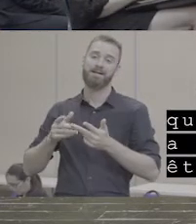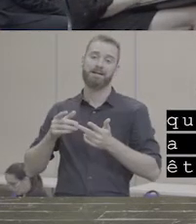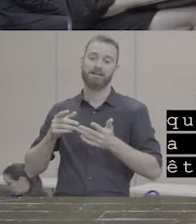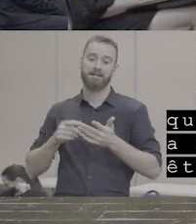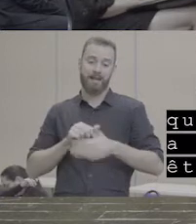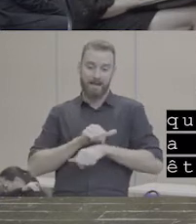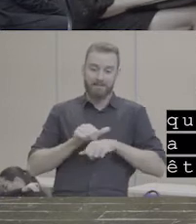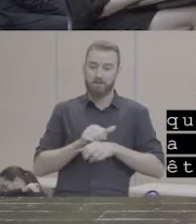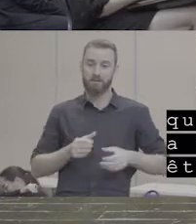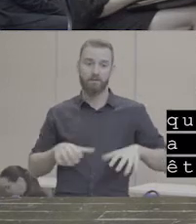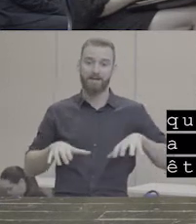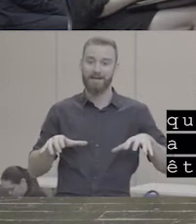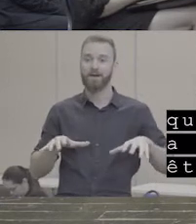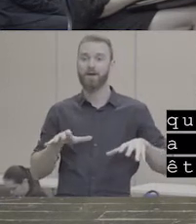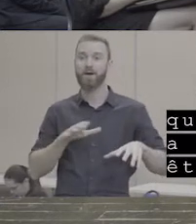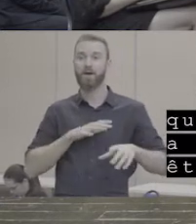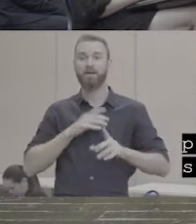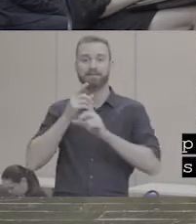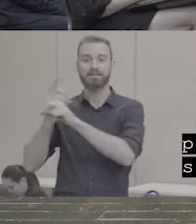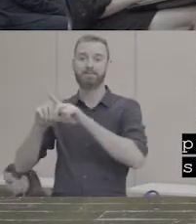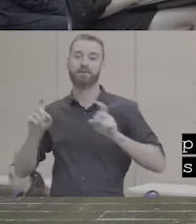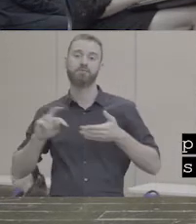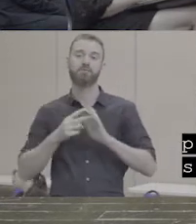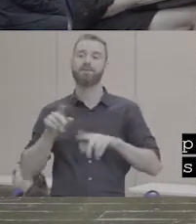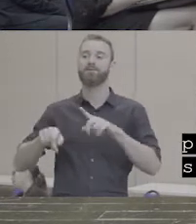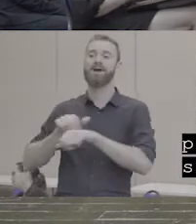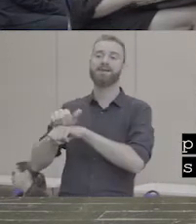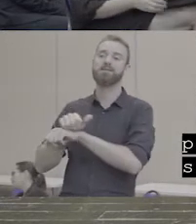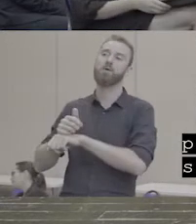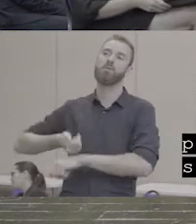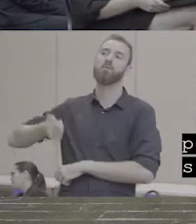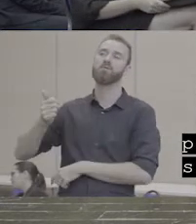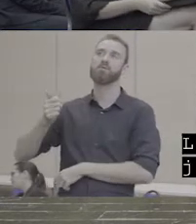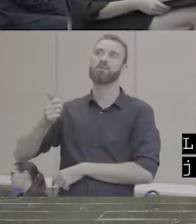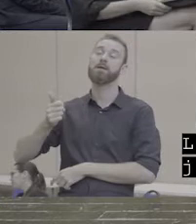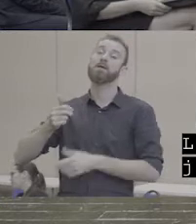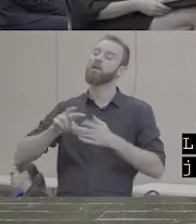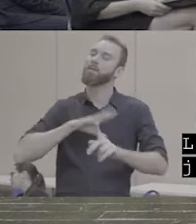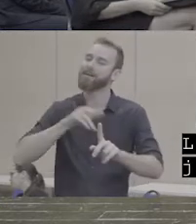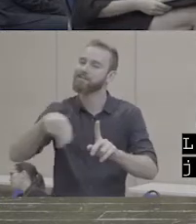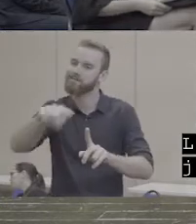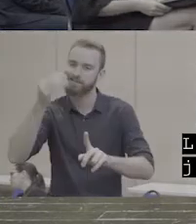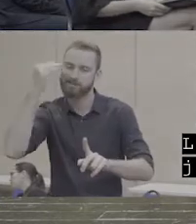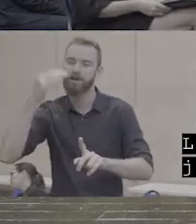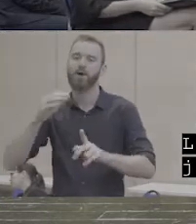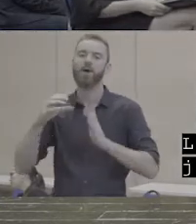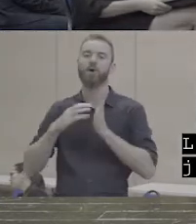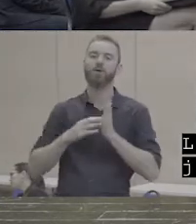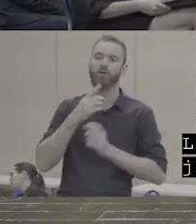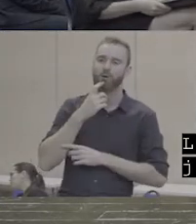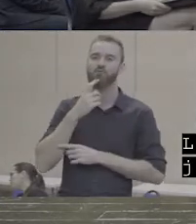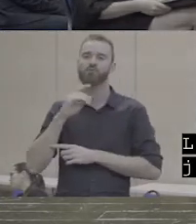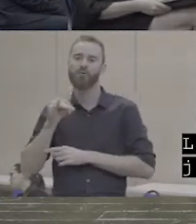qu'on fait des actions, etc., on a différentes cibles. Ça peut être des fois des actions qui sont un petit peu plus, qu'on peut dire, certaines personnes vont reconnaître ça, les actions code rouge,